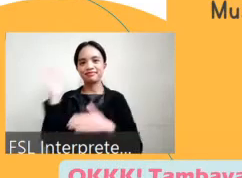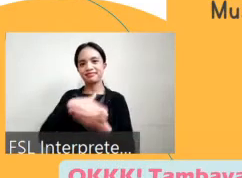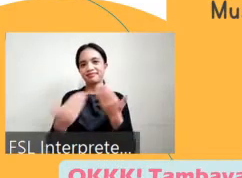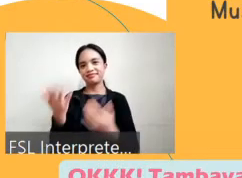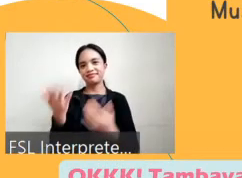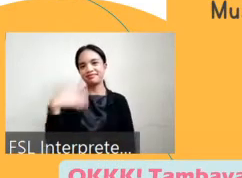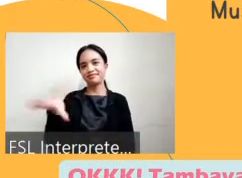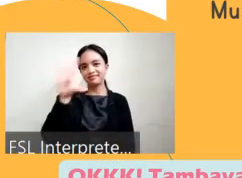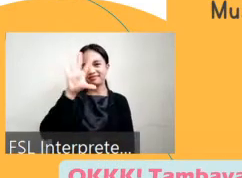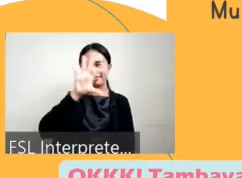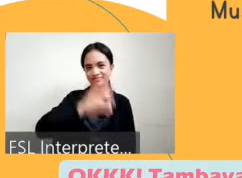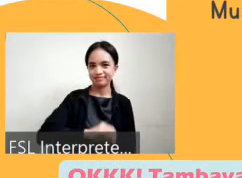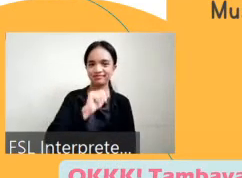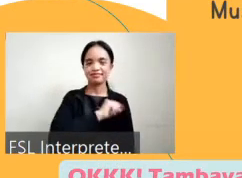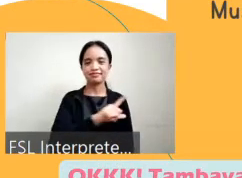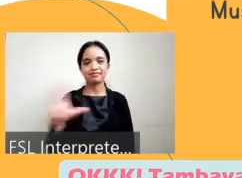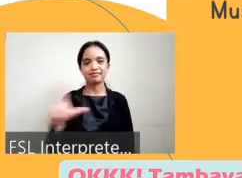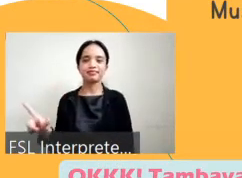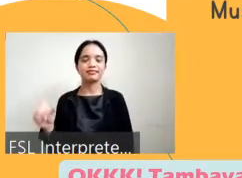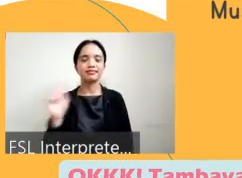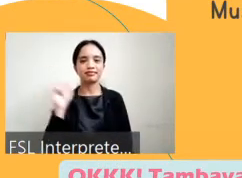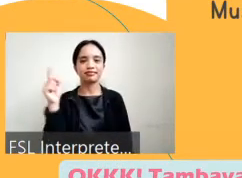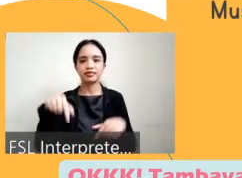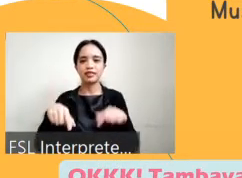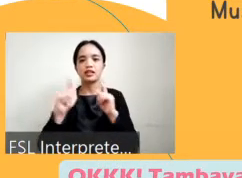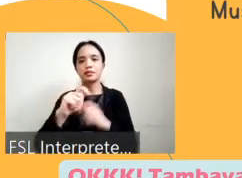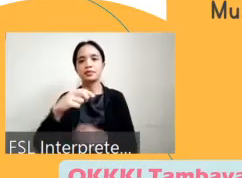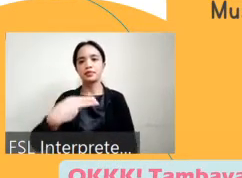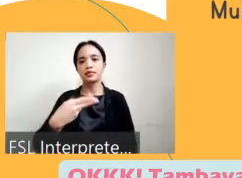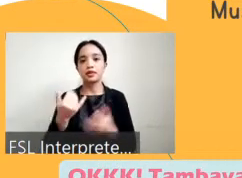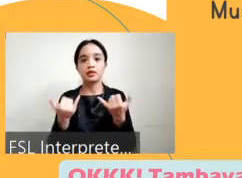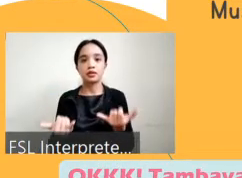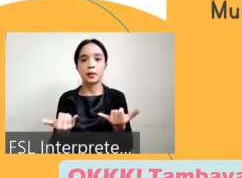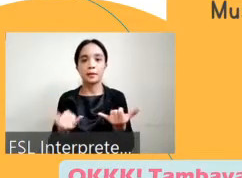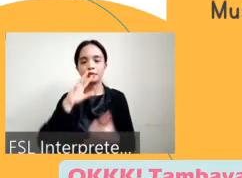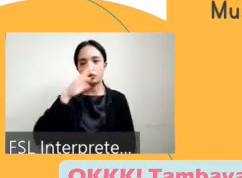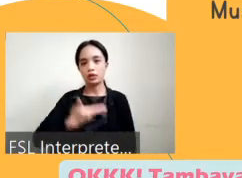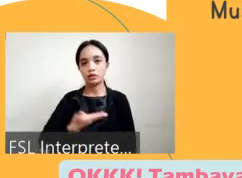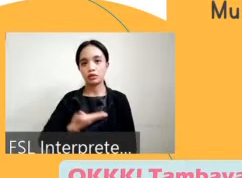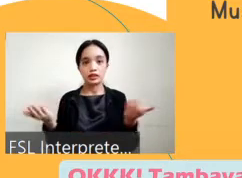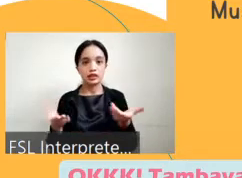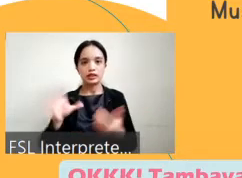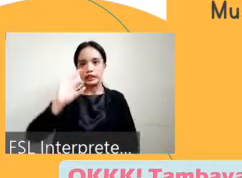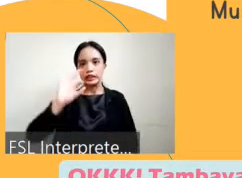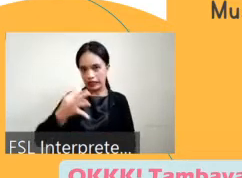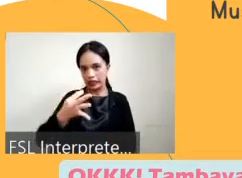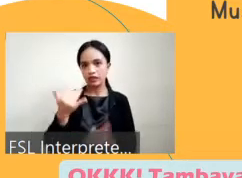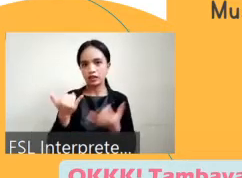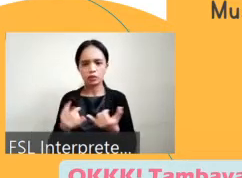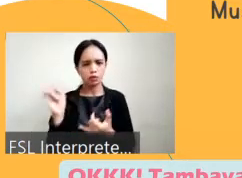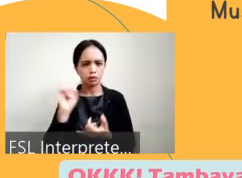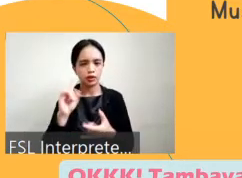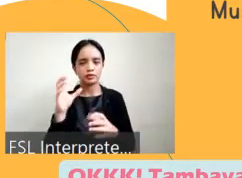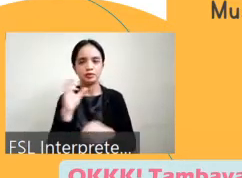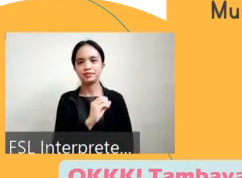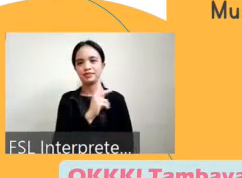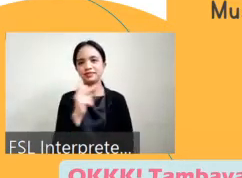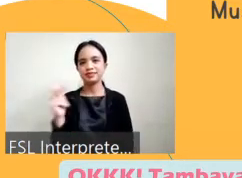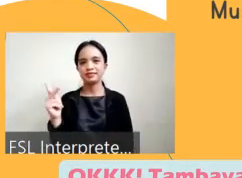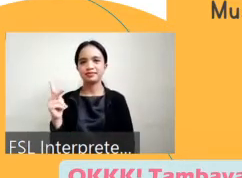Magandang hapon po sa ating lahat. It's Thursday today. Welcome sa episode 9 ng